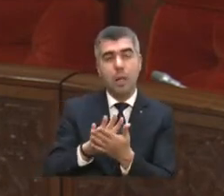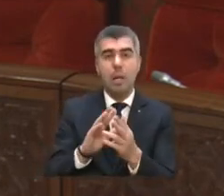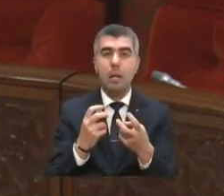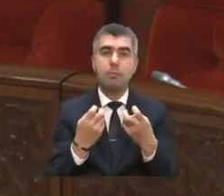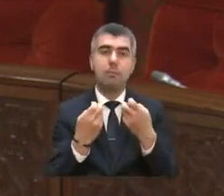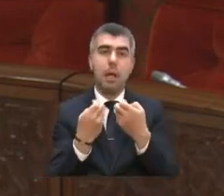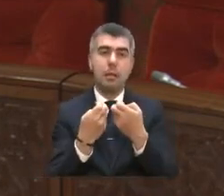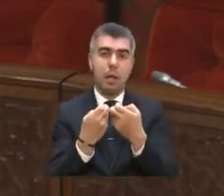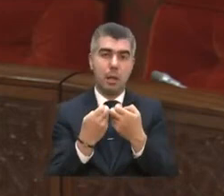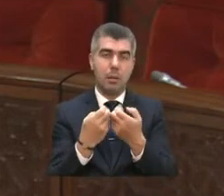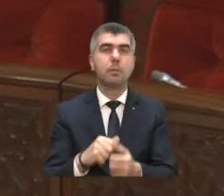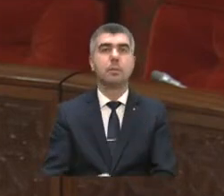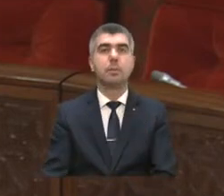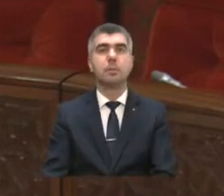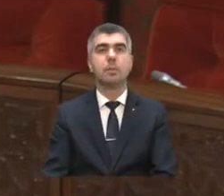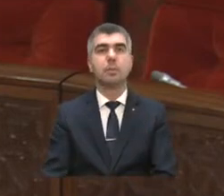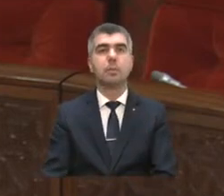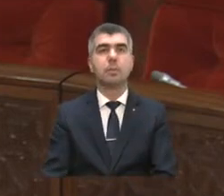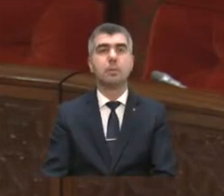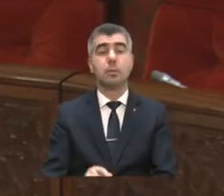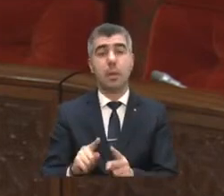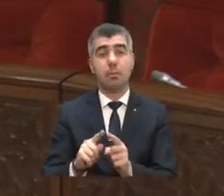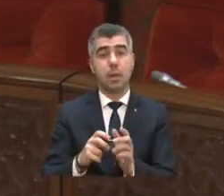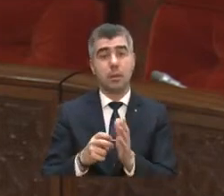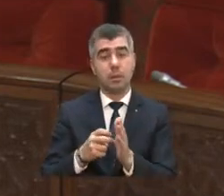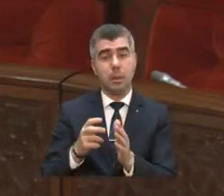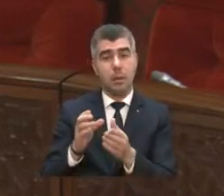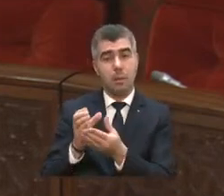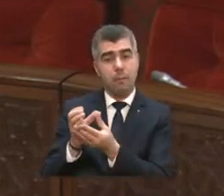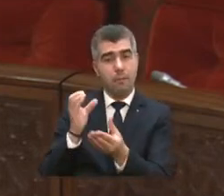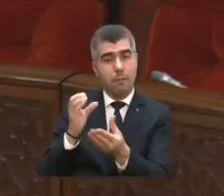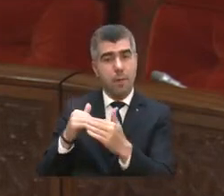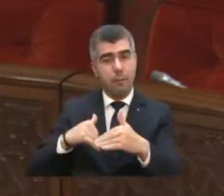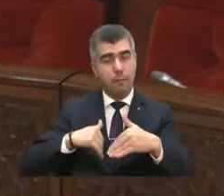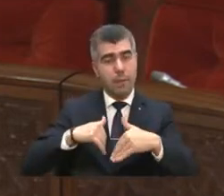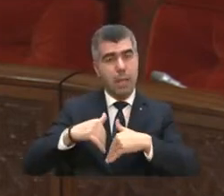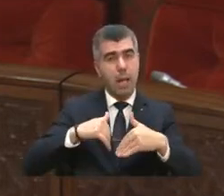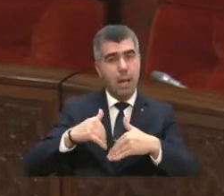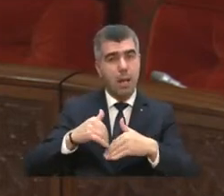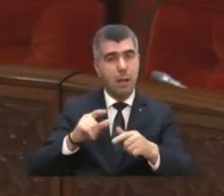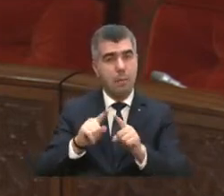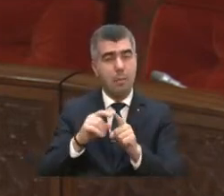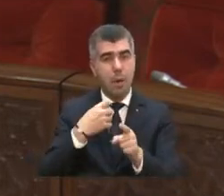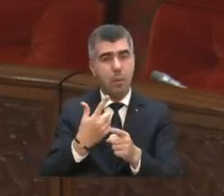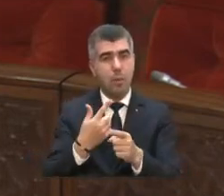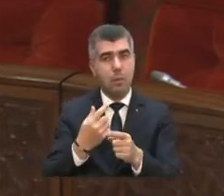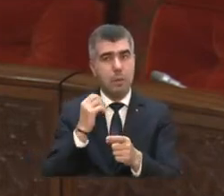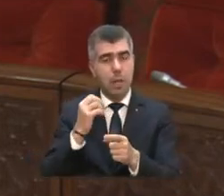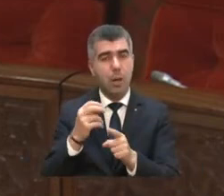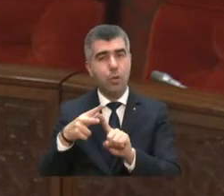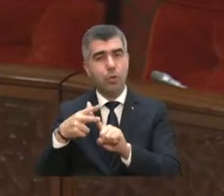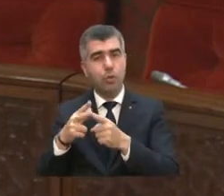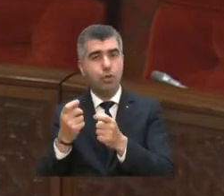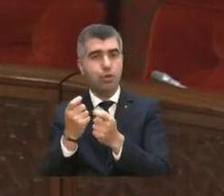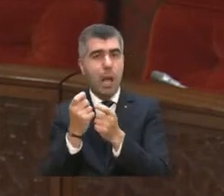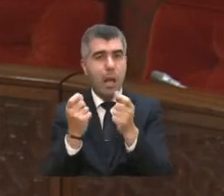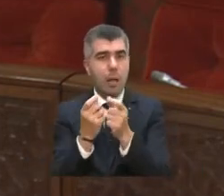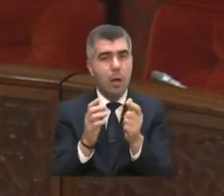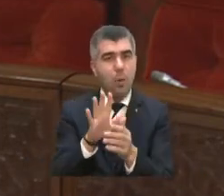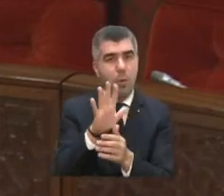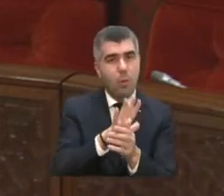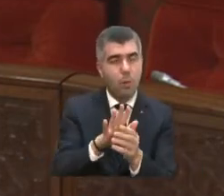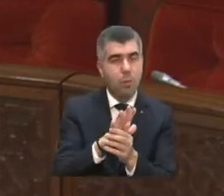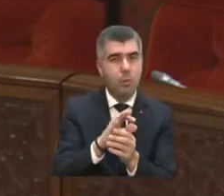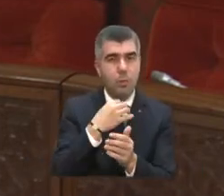المثال، لا زال قطاع النقل الطرقي البضائع يعاني من مشاكل هيكلية ومن ضعف تأهيل الفاعلين فيه